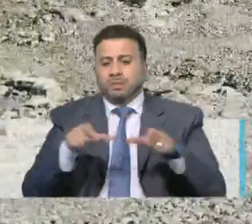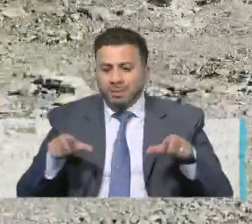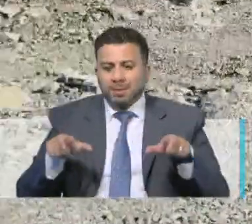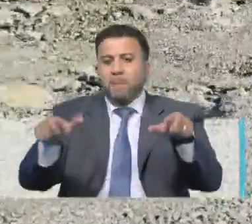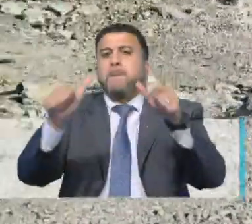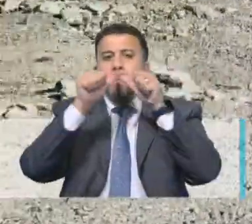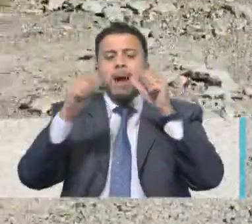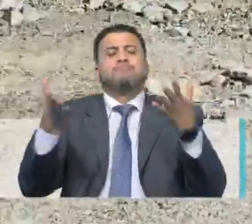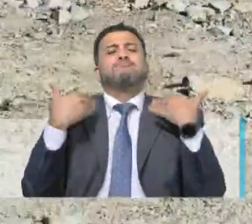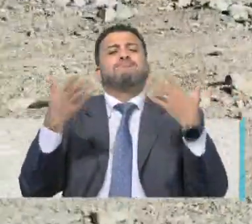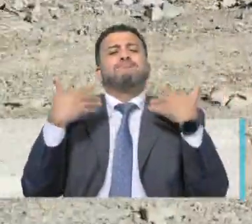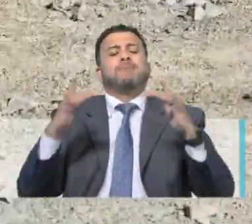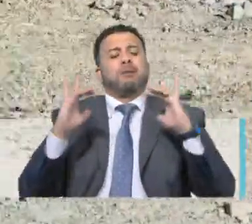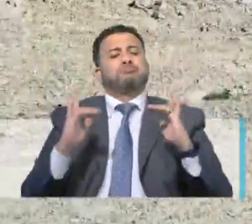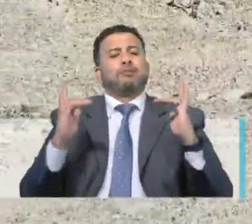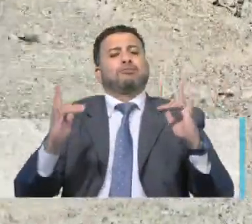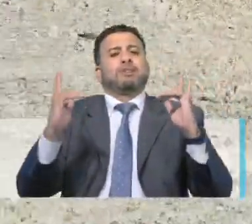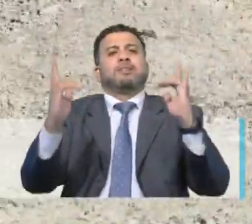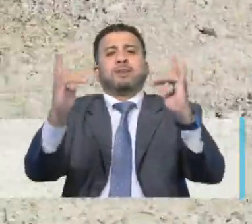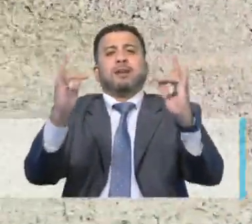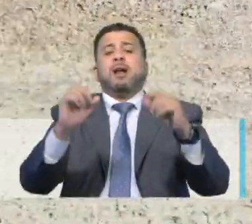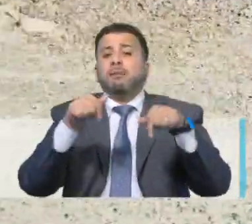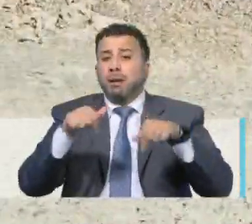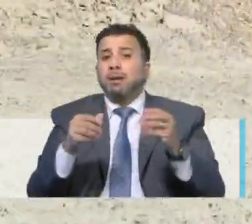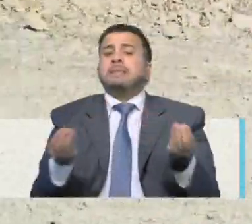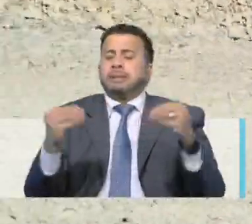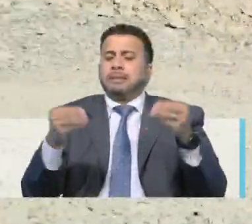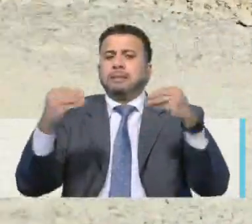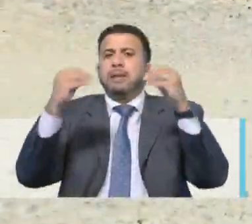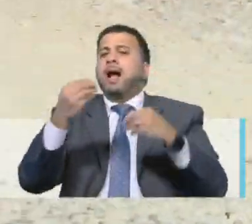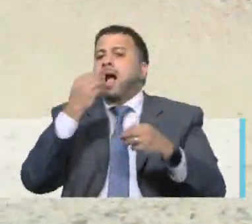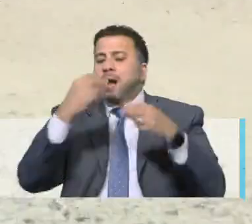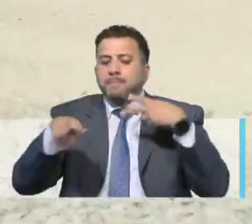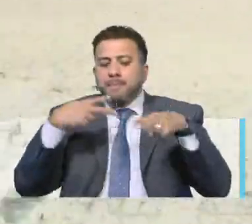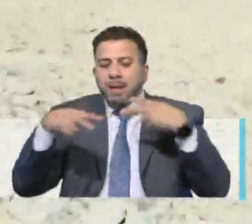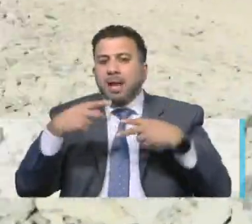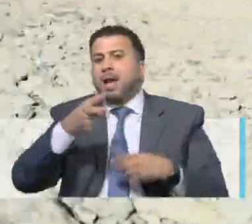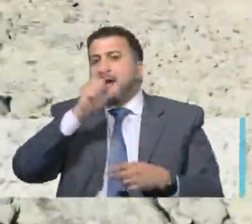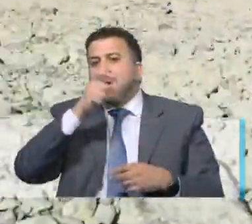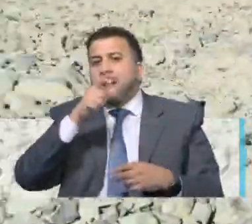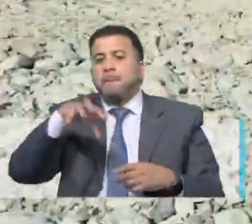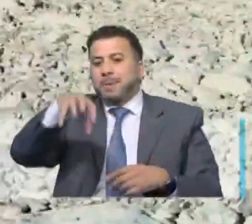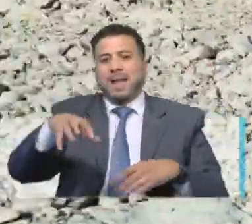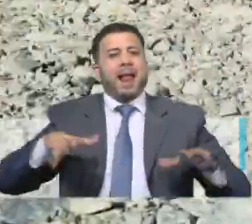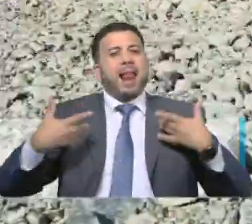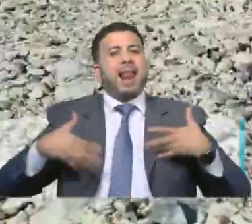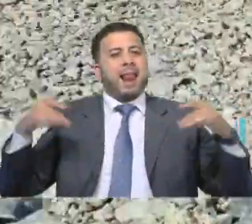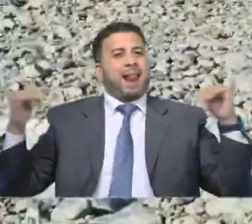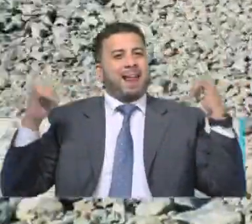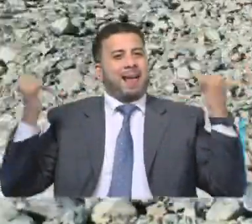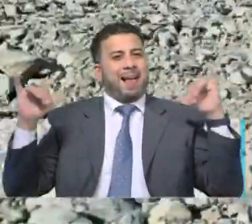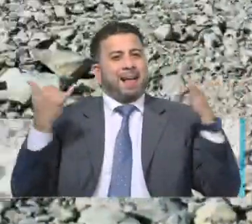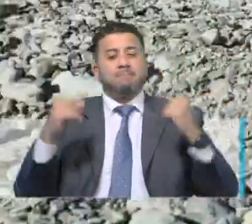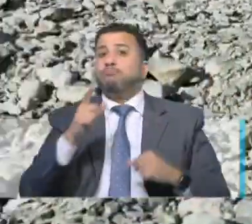الرفيصة بالاضافه الى المرافق الموجوده حاليا في المكان كالمطر والمقهى ومنطقه الالعاب وذلك